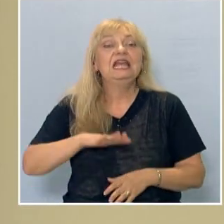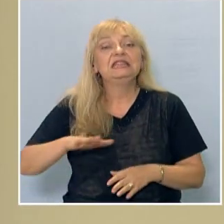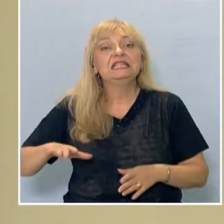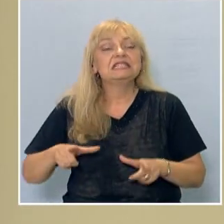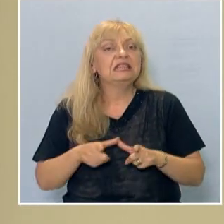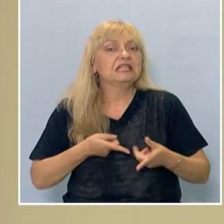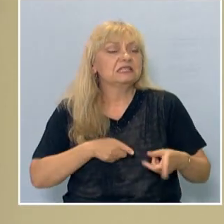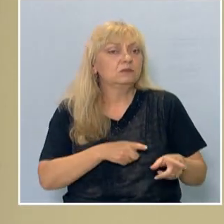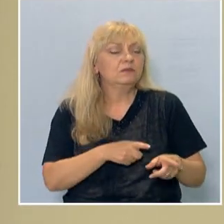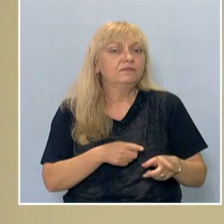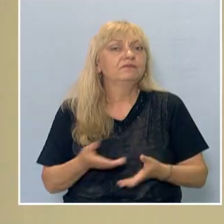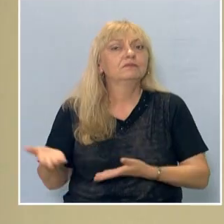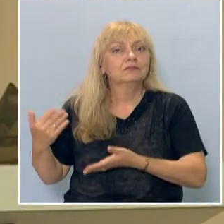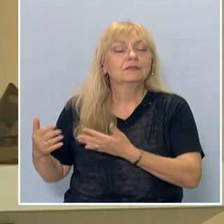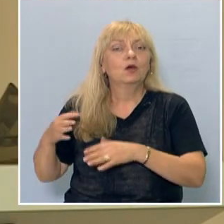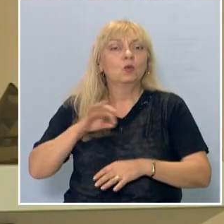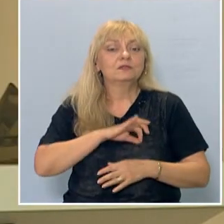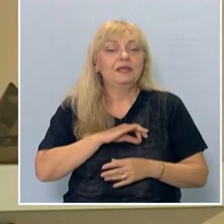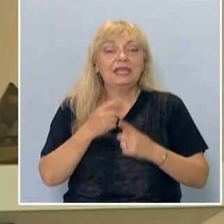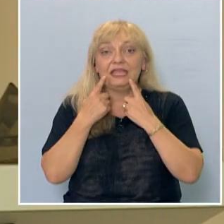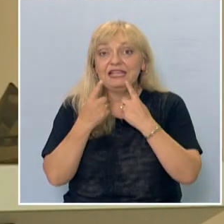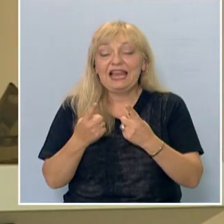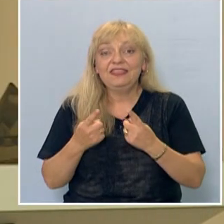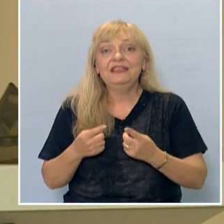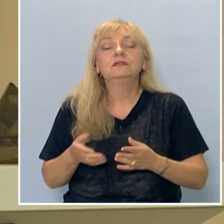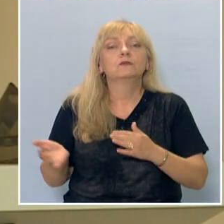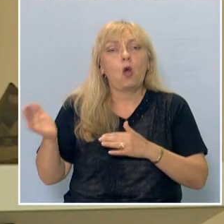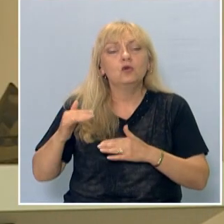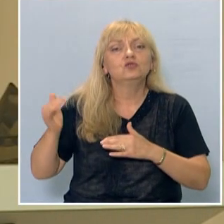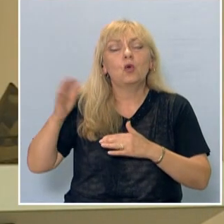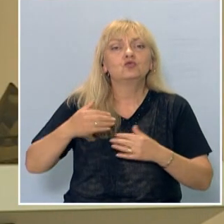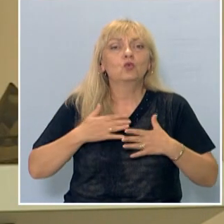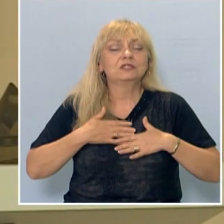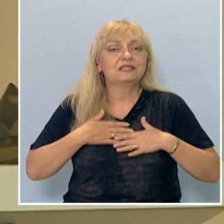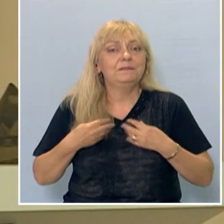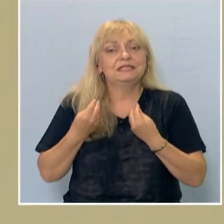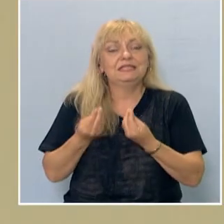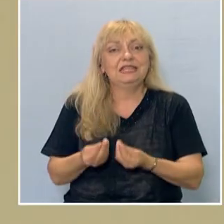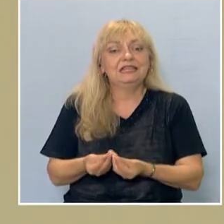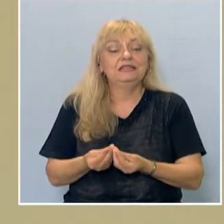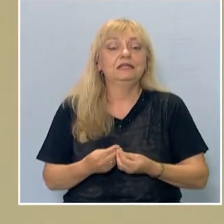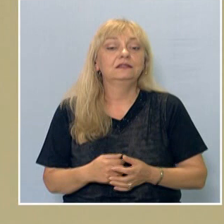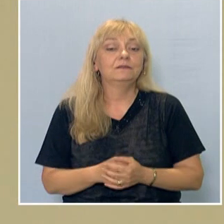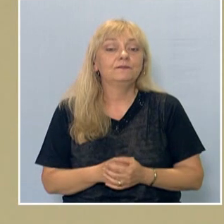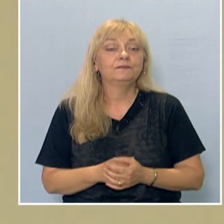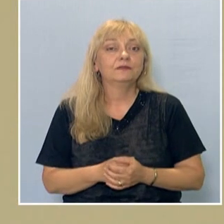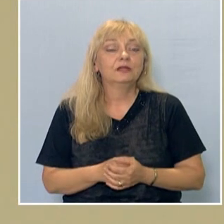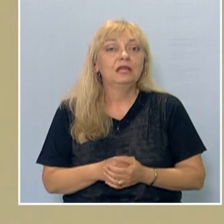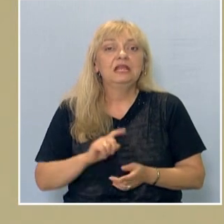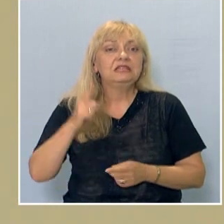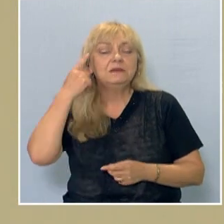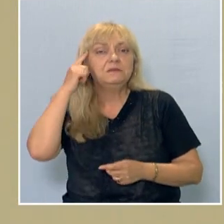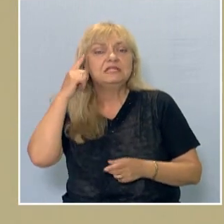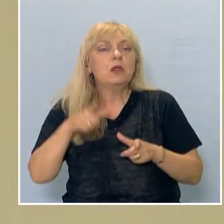самите предходни успехи и гледат винаги да дадат повече от себе си. Пък мотивирам ги, може би, не съм се замислил, но